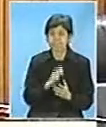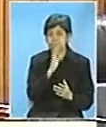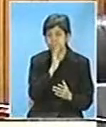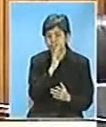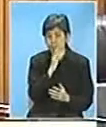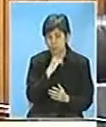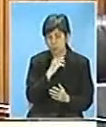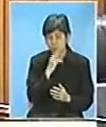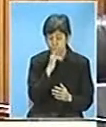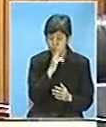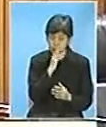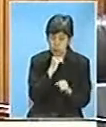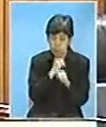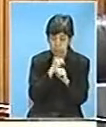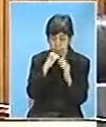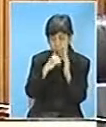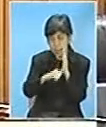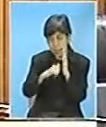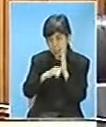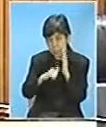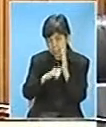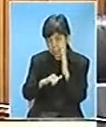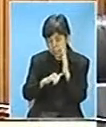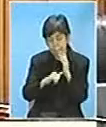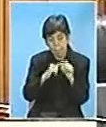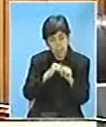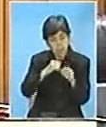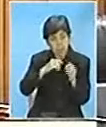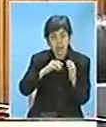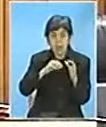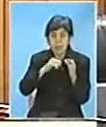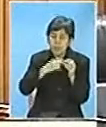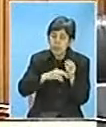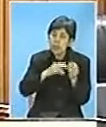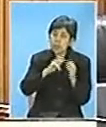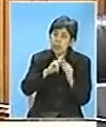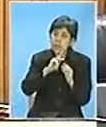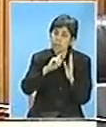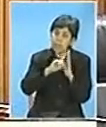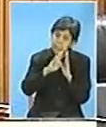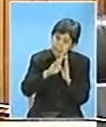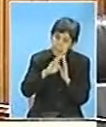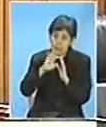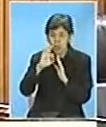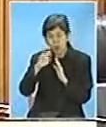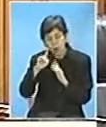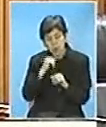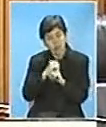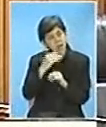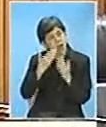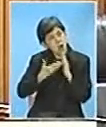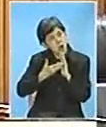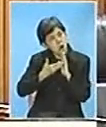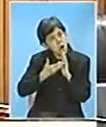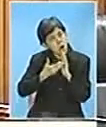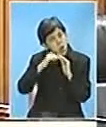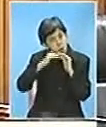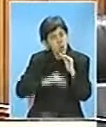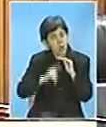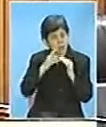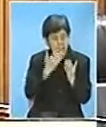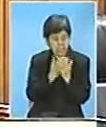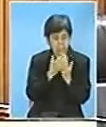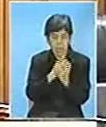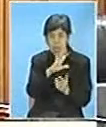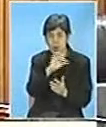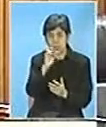ดูว่าอัตราภาษีเนี่ยถ้าสมมติว่าเบนซินแก๊สโซฮอล์เนี่ยปรับไป1บาทเนี่ยมันจะมีมูลค่าประมาณ570ล้าน